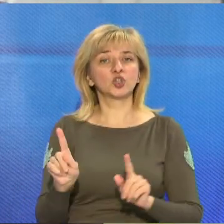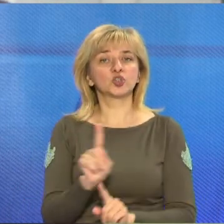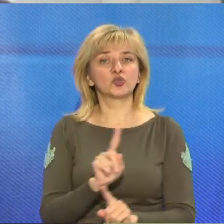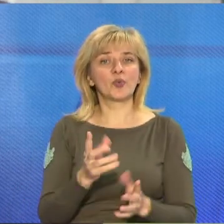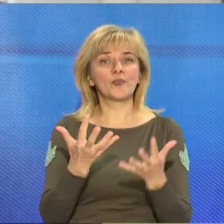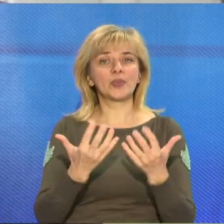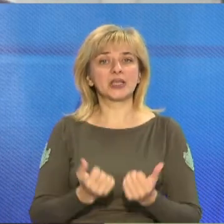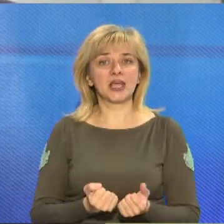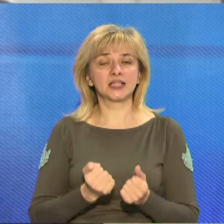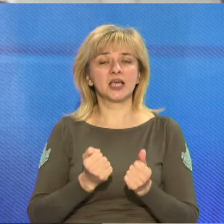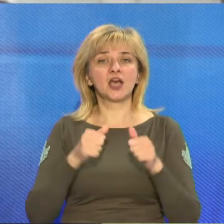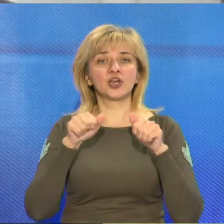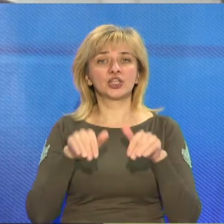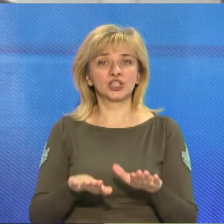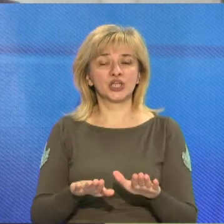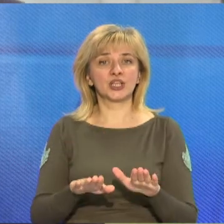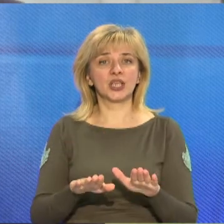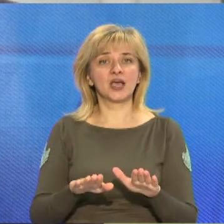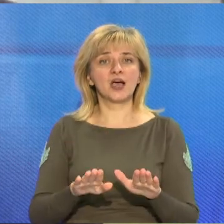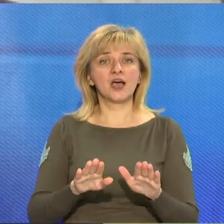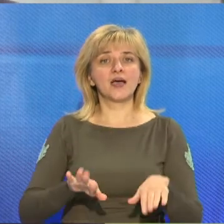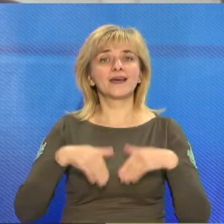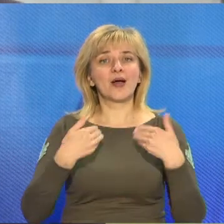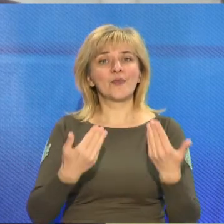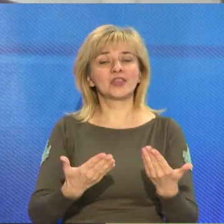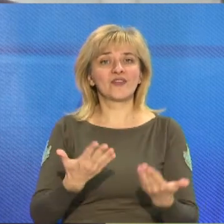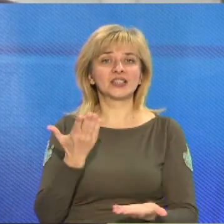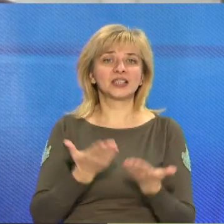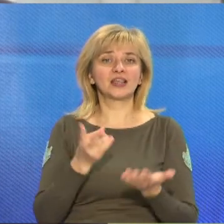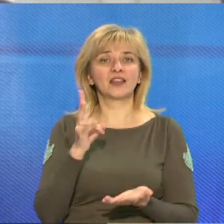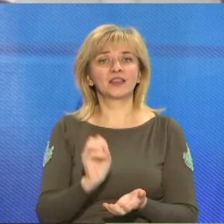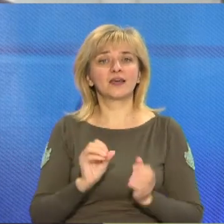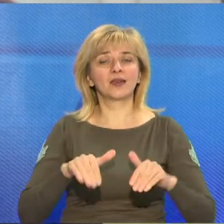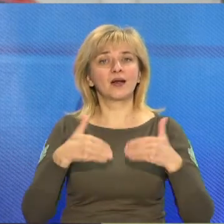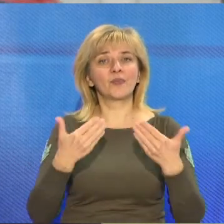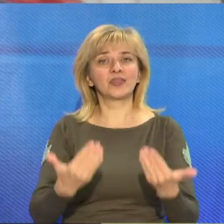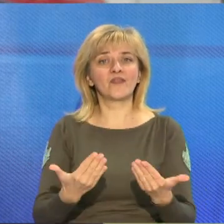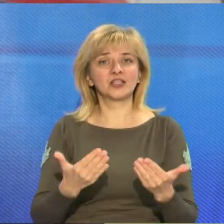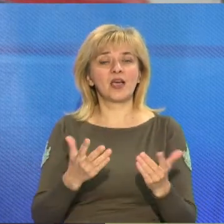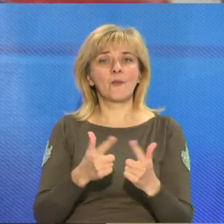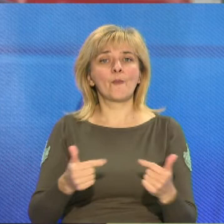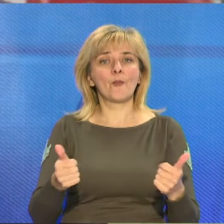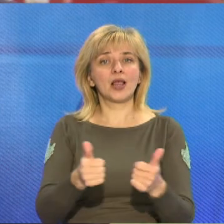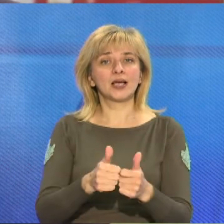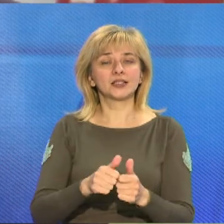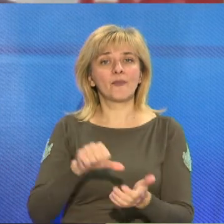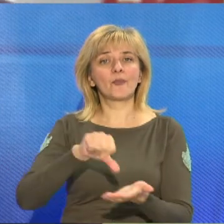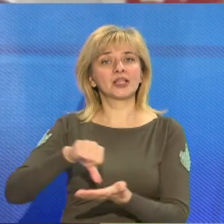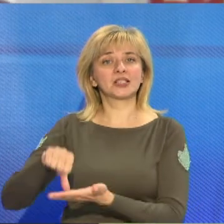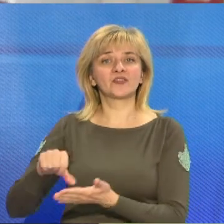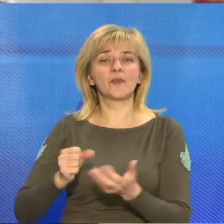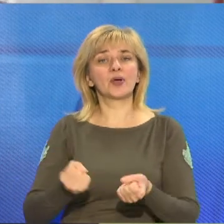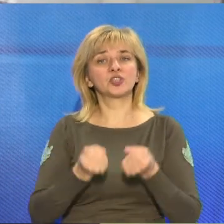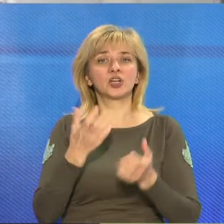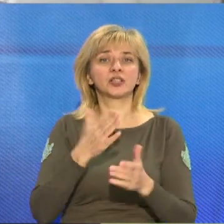чтобы принять решение, рекомендовать или не рекомендовать Палате представителей поддержать или